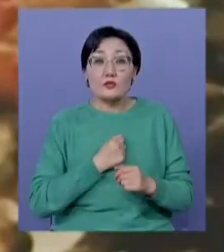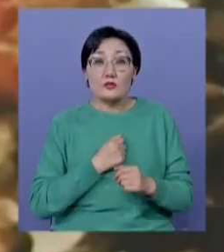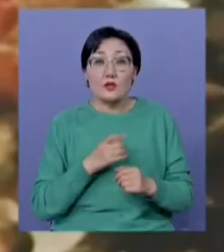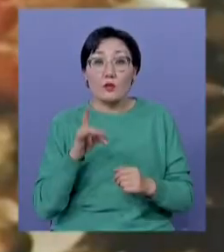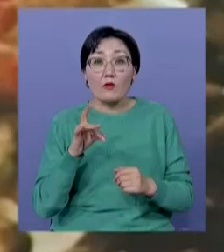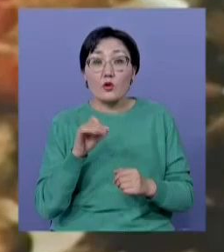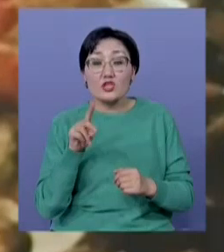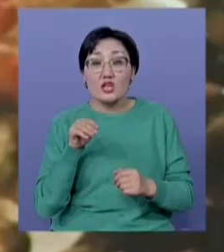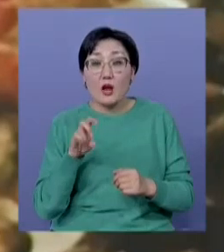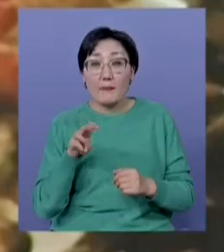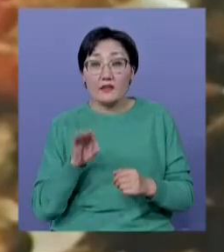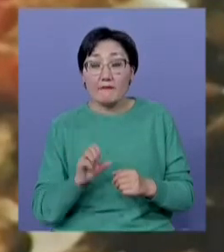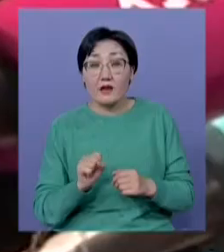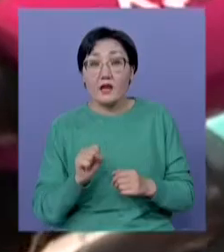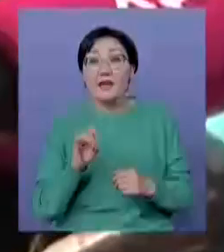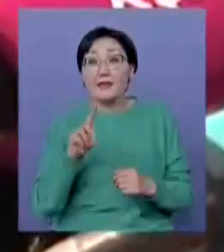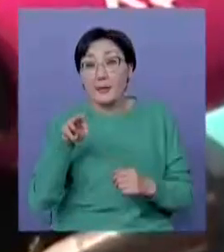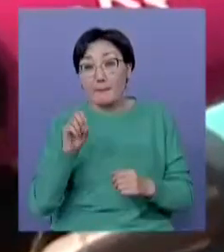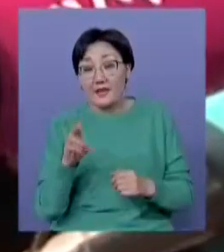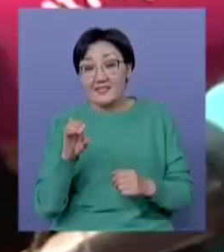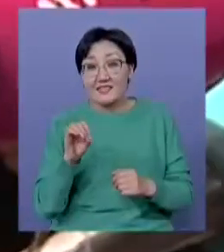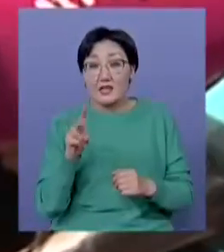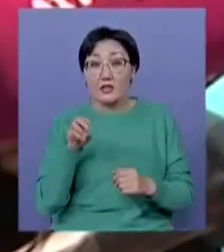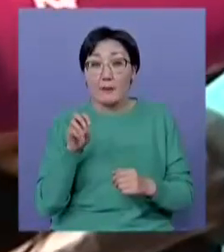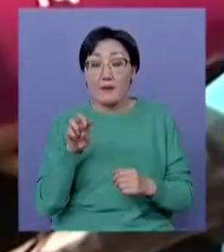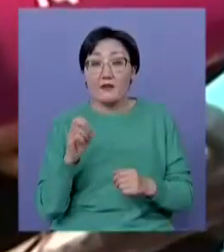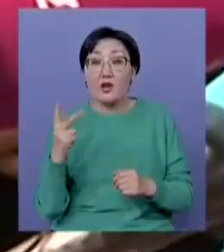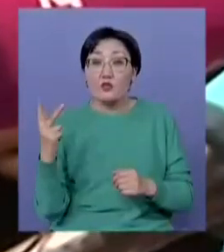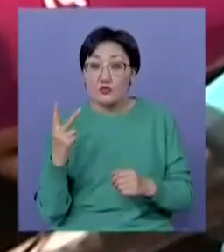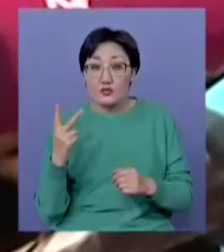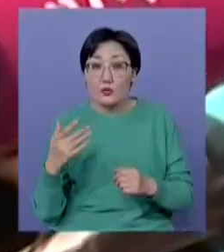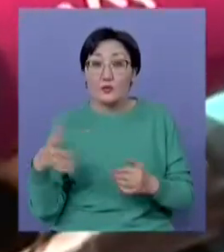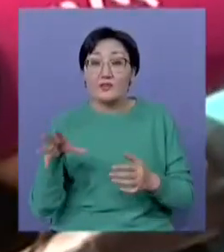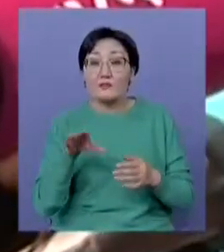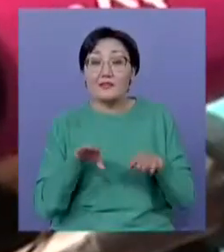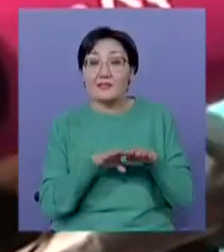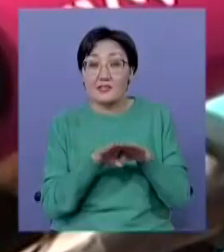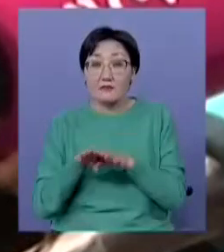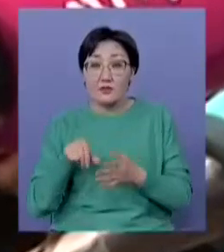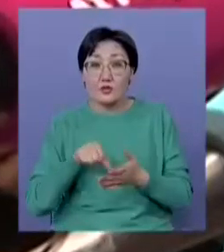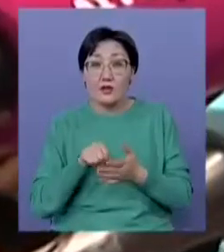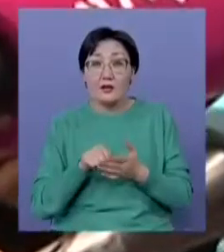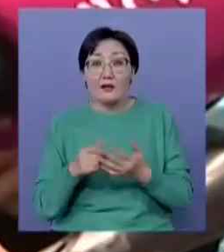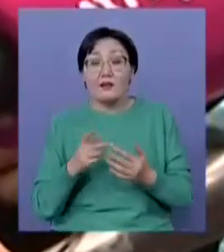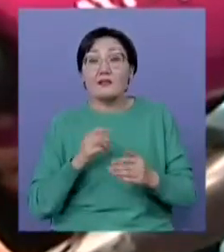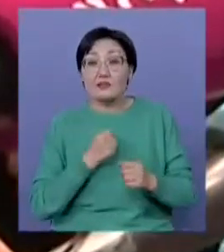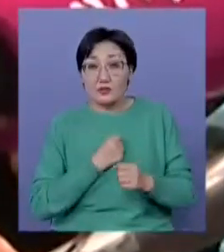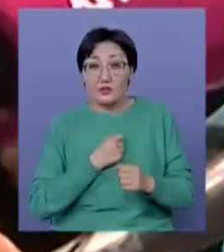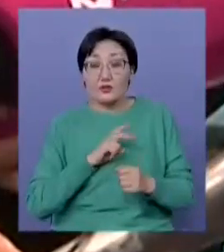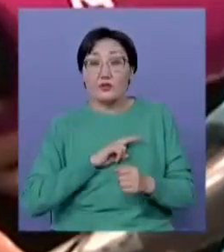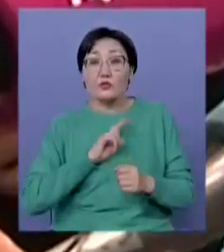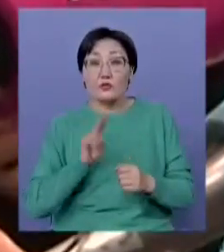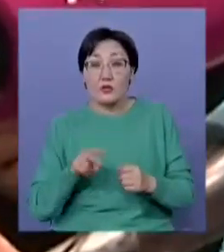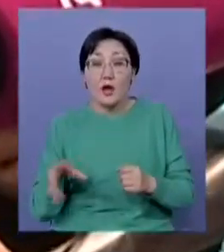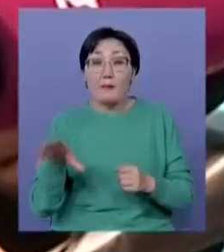Роза Жаманова, Ермек Серкебаев, мен үшеуміз келе жатыр едік, өкінішке орай олар тастап кетті мені. Вот